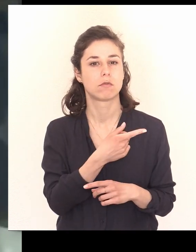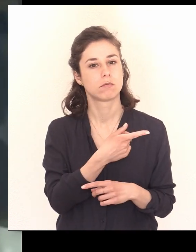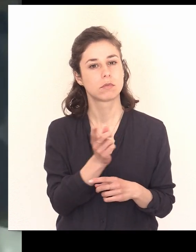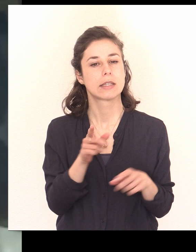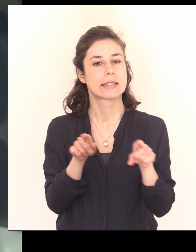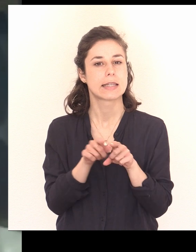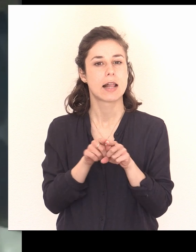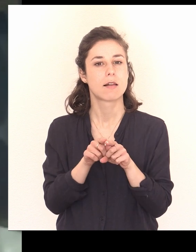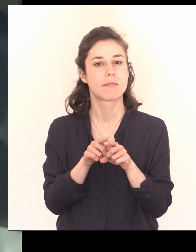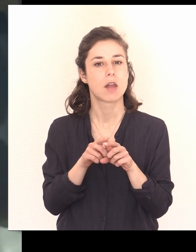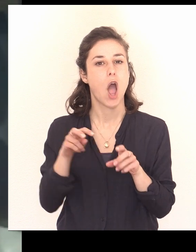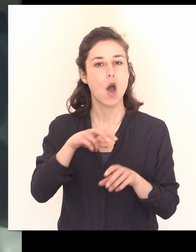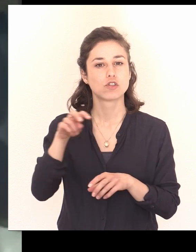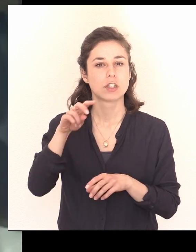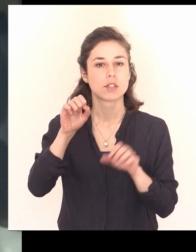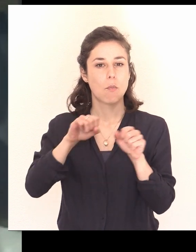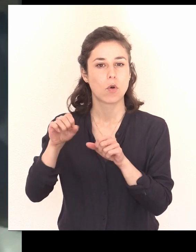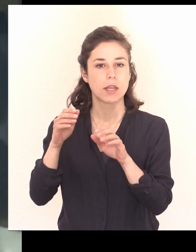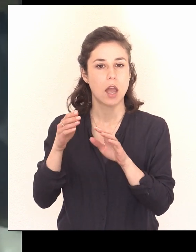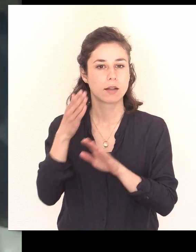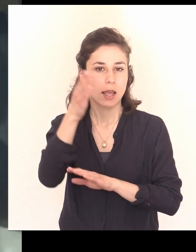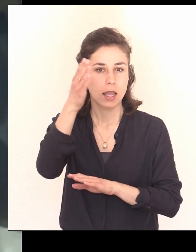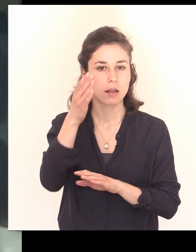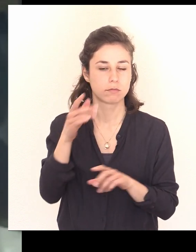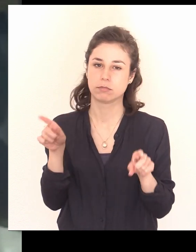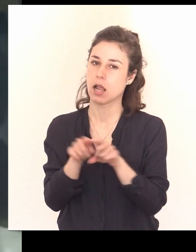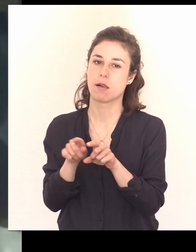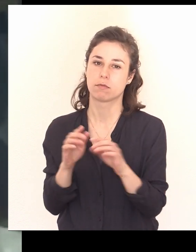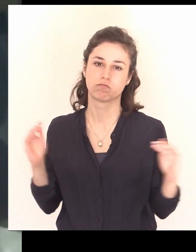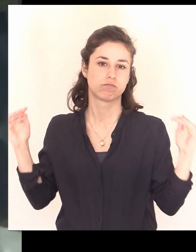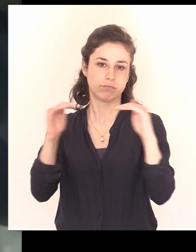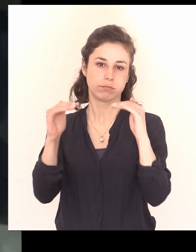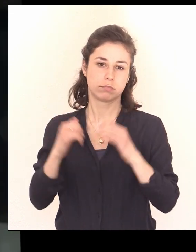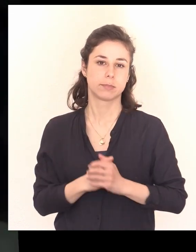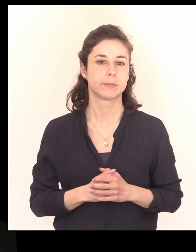gleichen Aufstiegsmöglichkeiten haben wie Frauen, die ohne Behinderung sind.